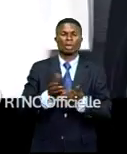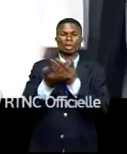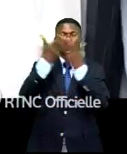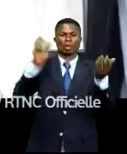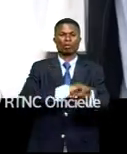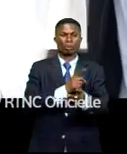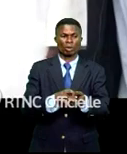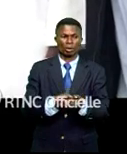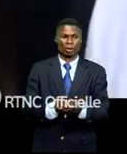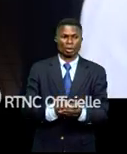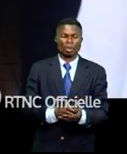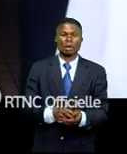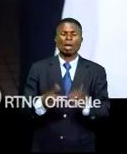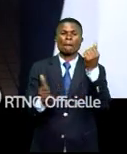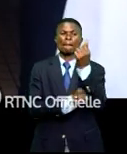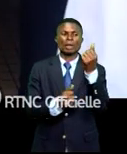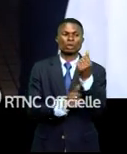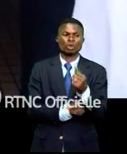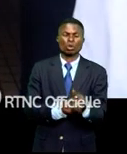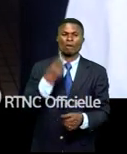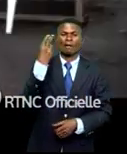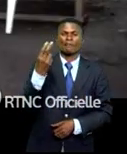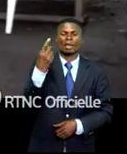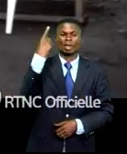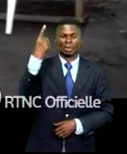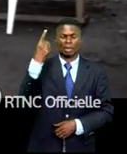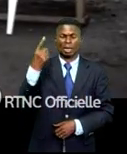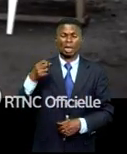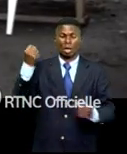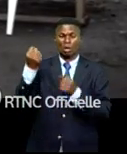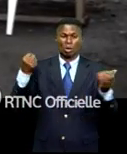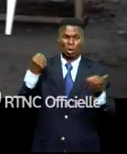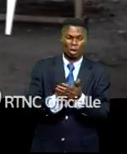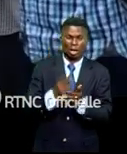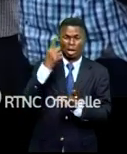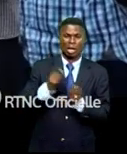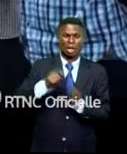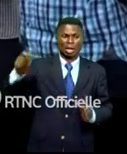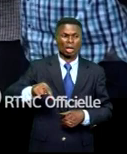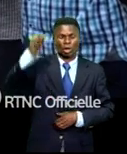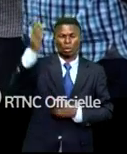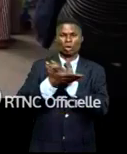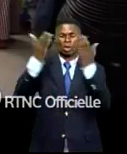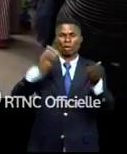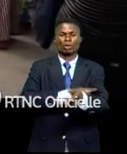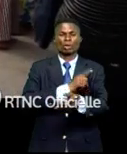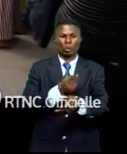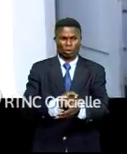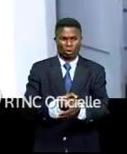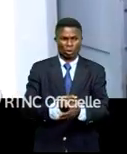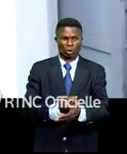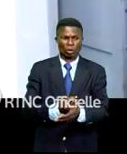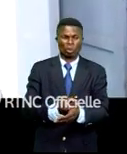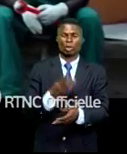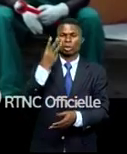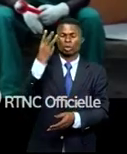que 21 corps de victimes de l'accident mortel survenu à Kiisi, à moins d'un kilomètre au nord de la ville de Goma, ont été levés des